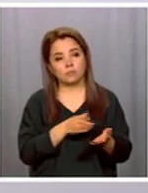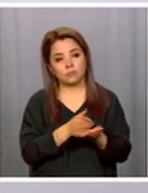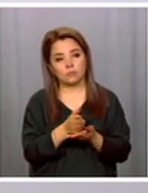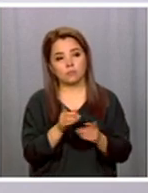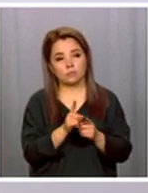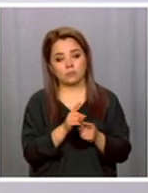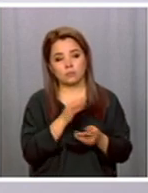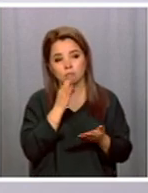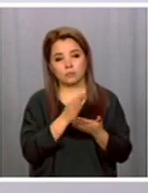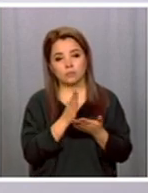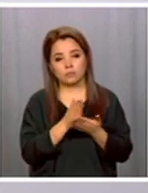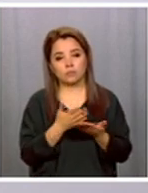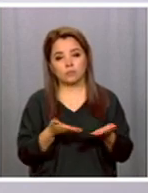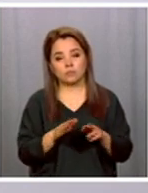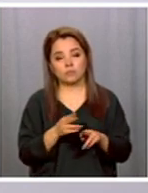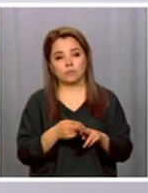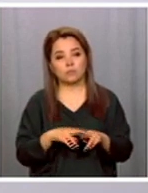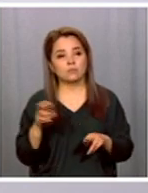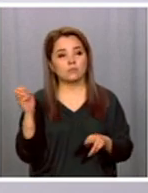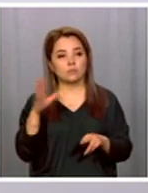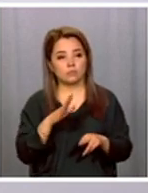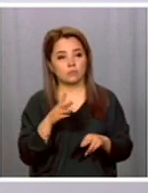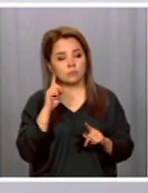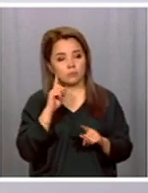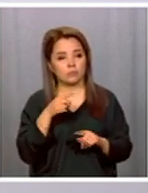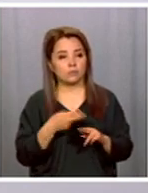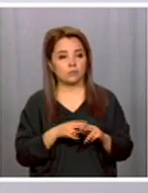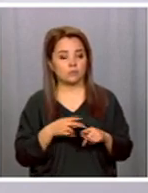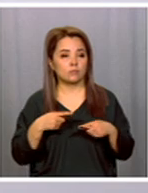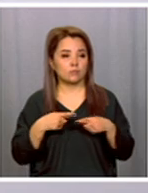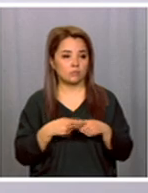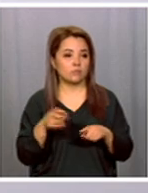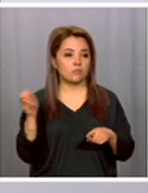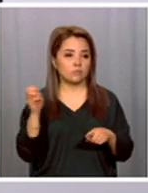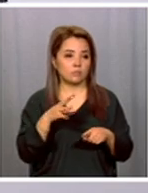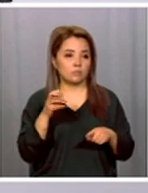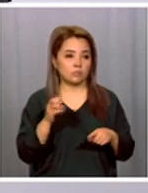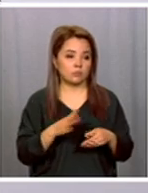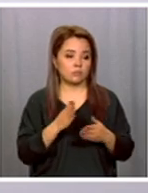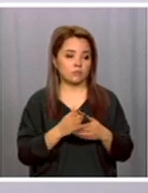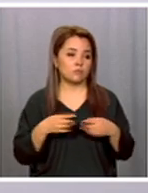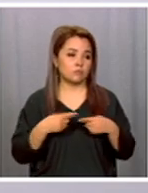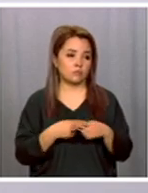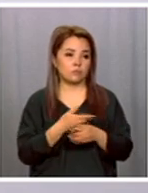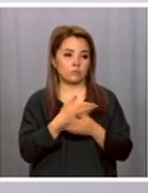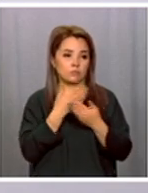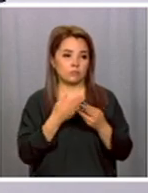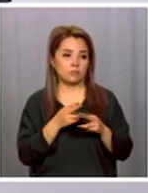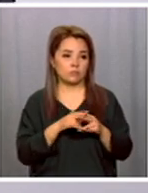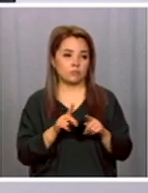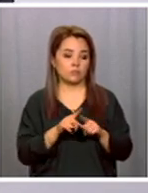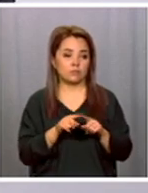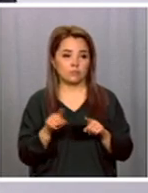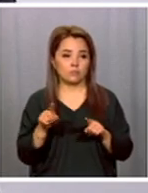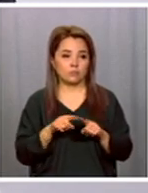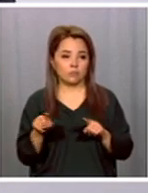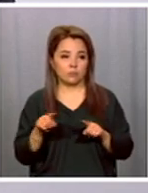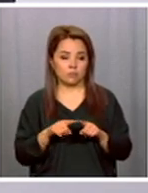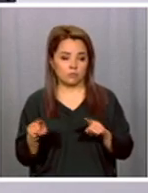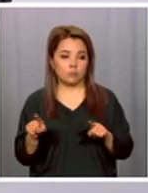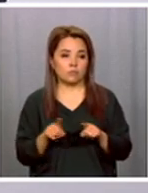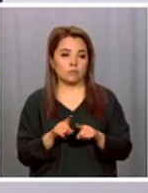кетеді. Қалған сәулелер бізде белгілі бұрышпен шағыла бастайды. Олар ешқашан қиылыспайды, олардың тек қана созындылары